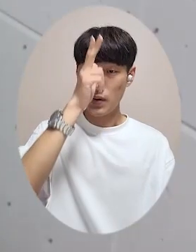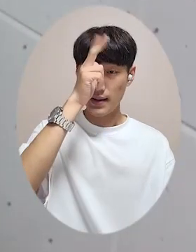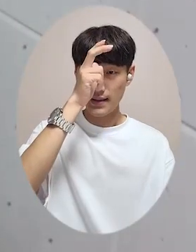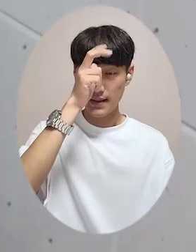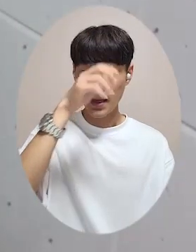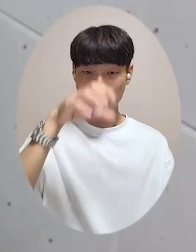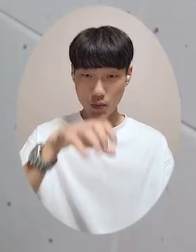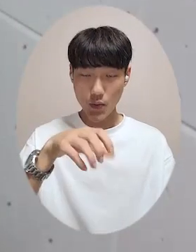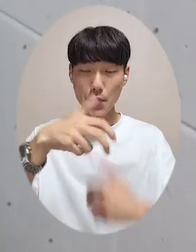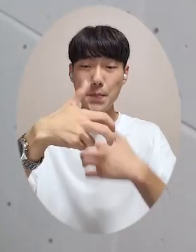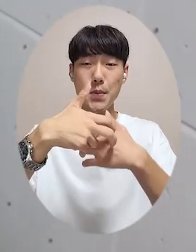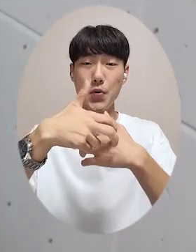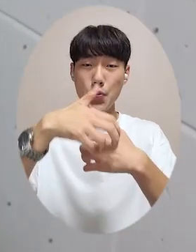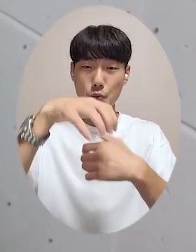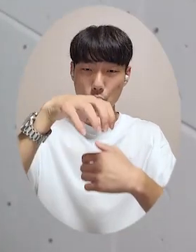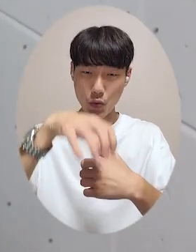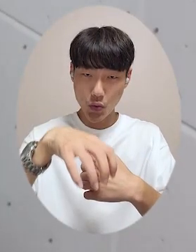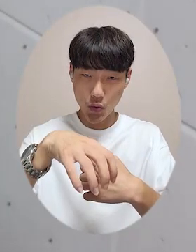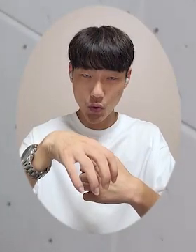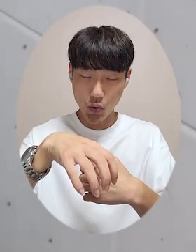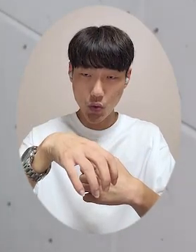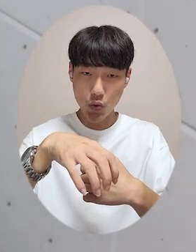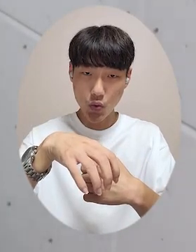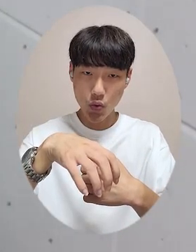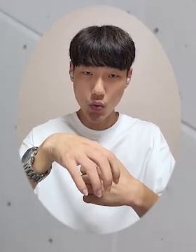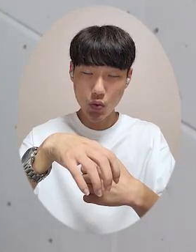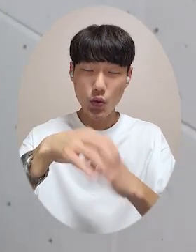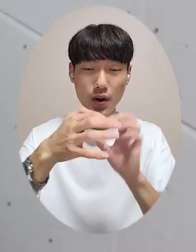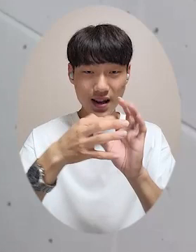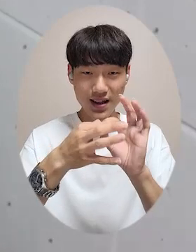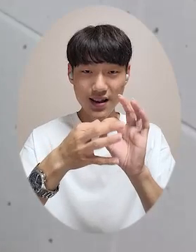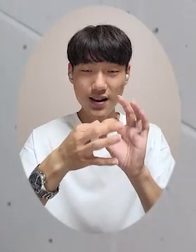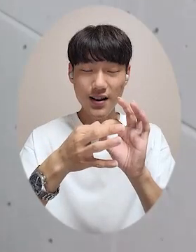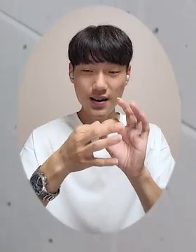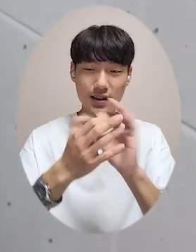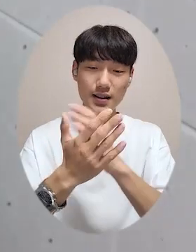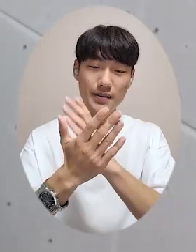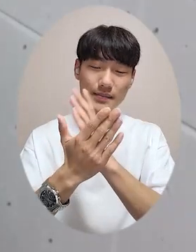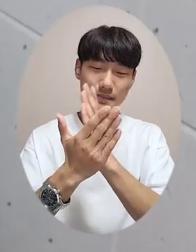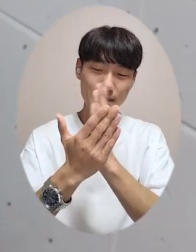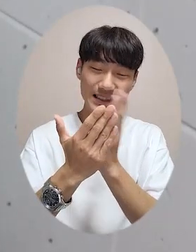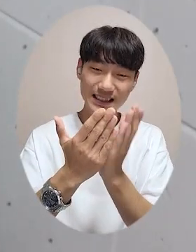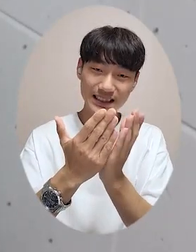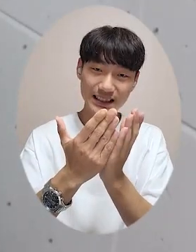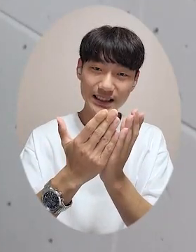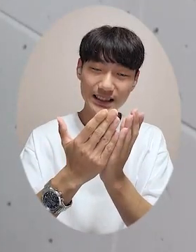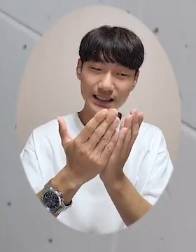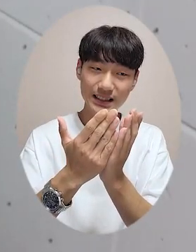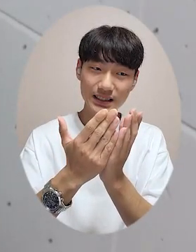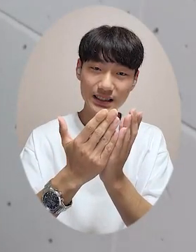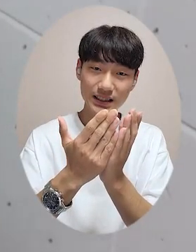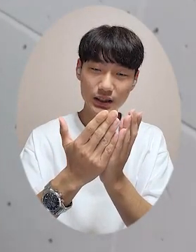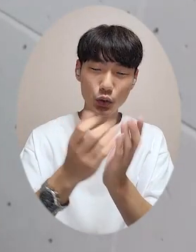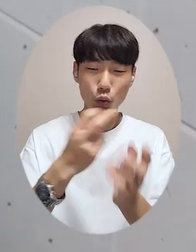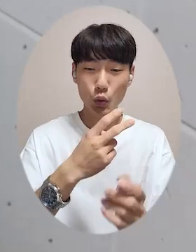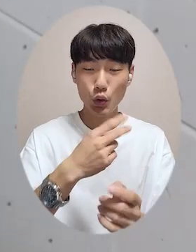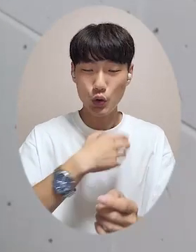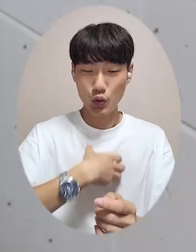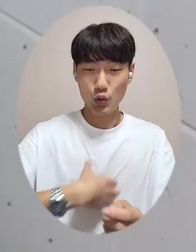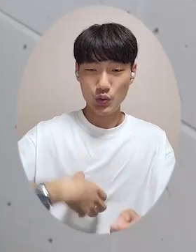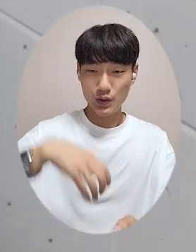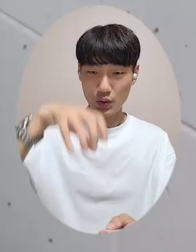경찰, 병원, 뭐 의료에 관한 것들 네. 아니면 뭐 개인 뭐